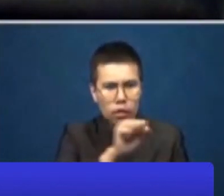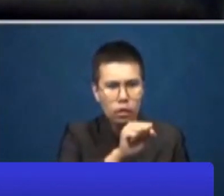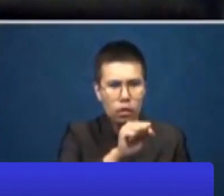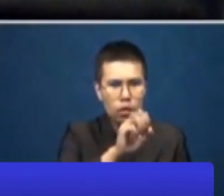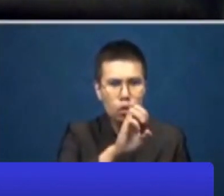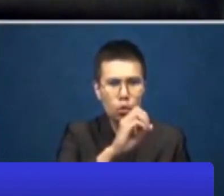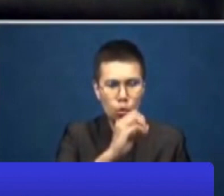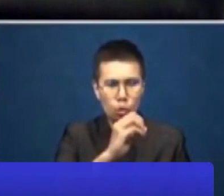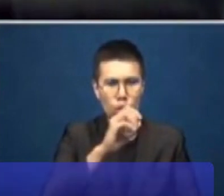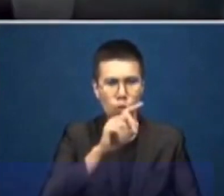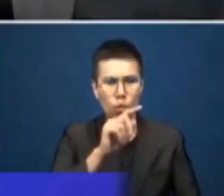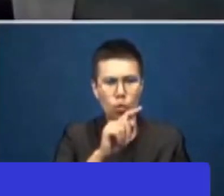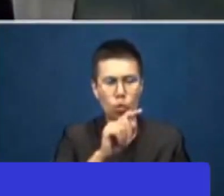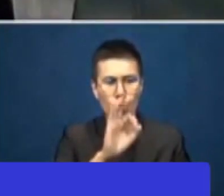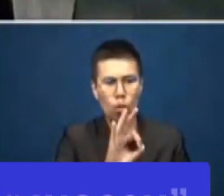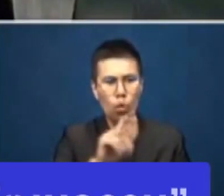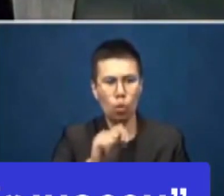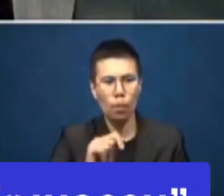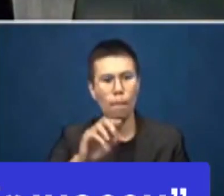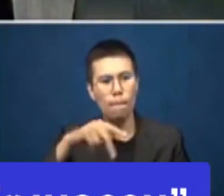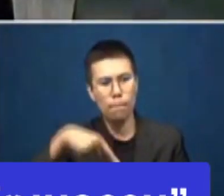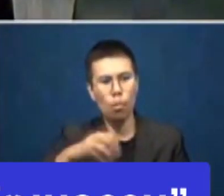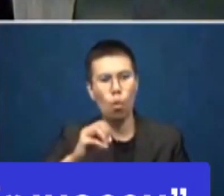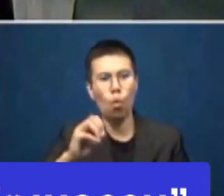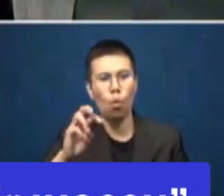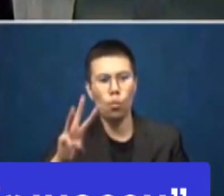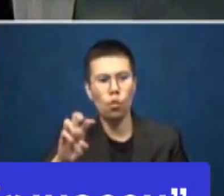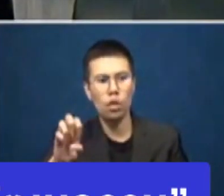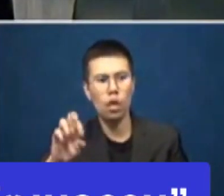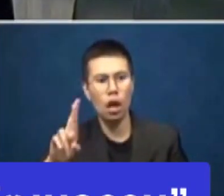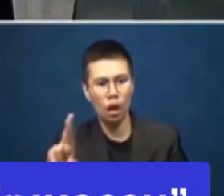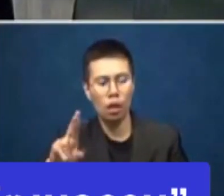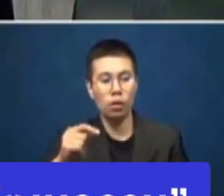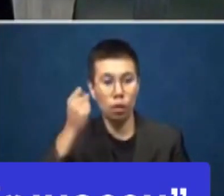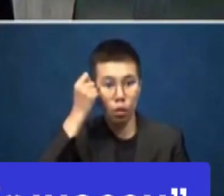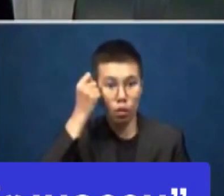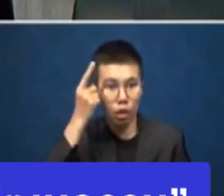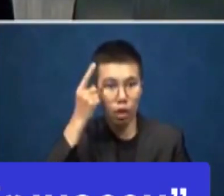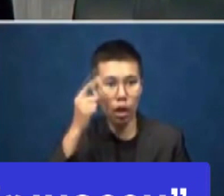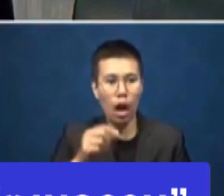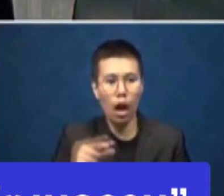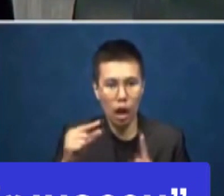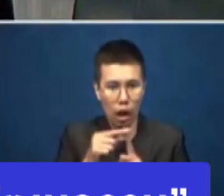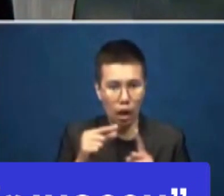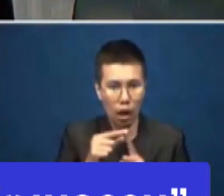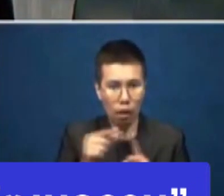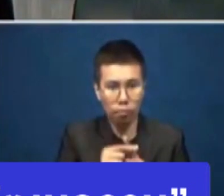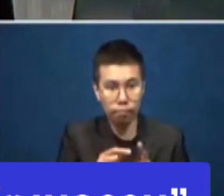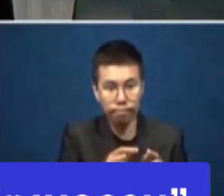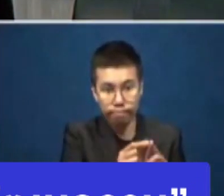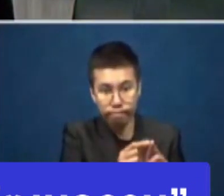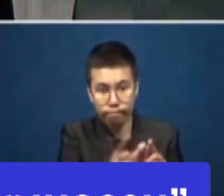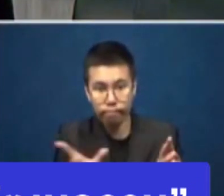คนไทยเข้าใจแล้วก็จะได้ประสานกับนานาชาติได้ผมอยากจะใช้คำกว้างๆว่าภูมิ